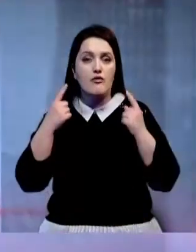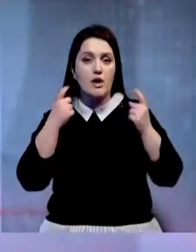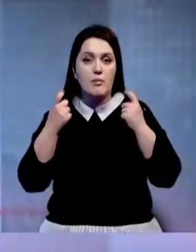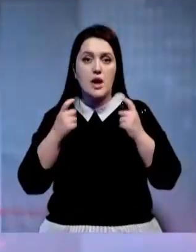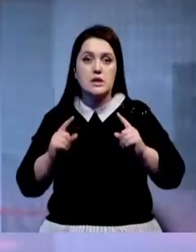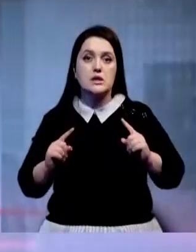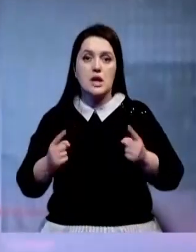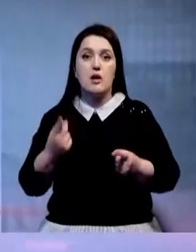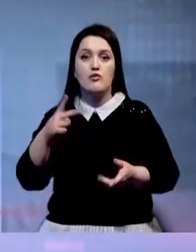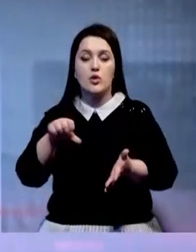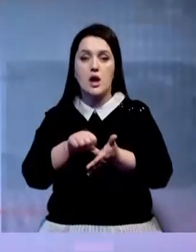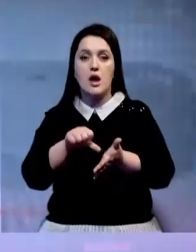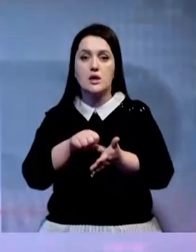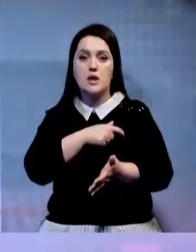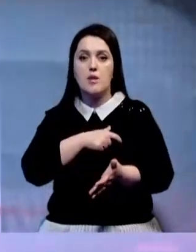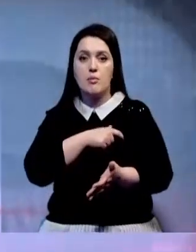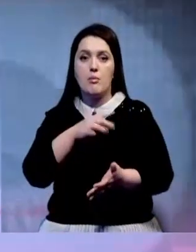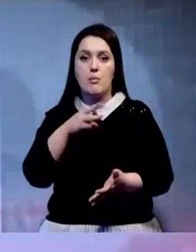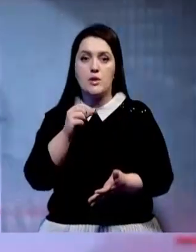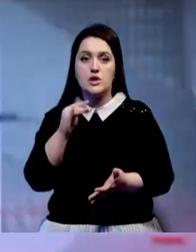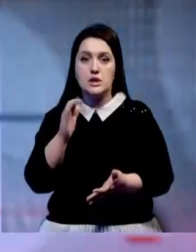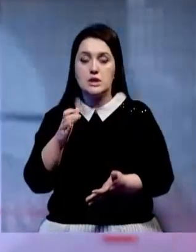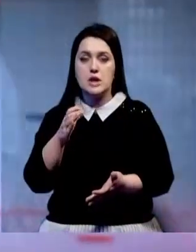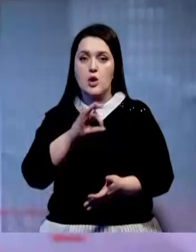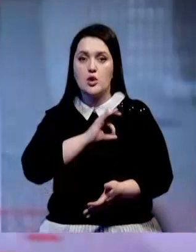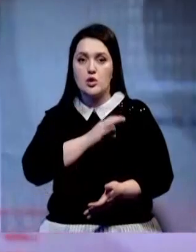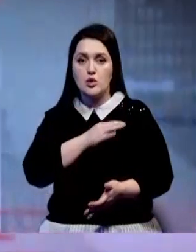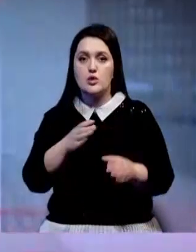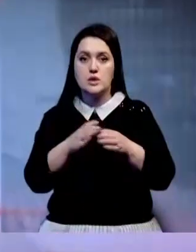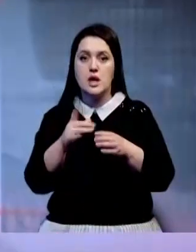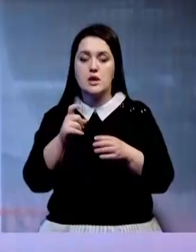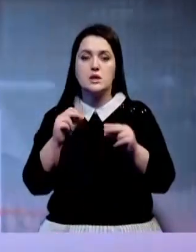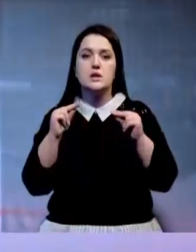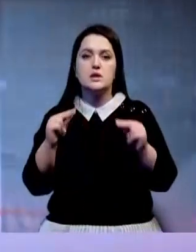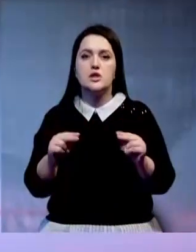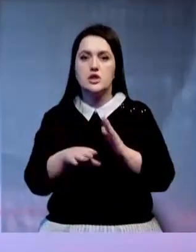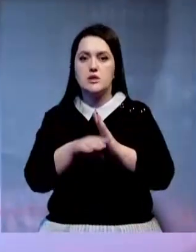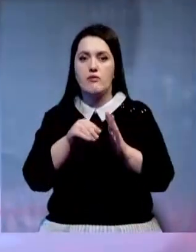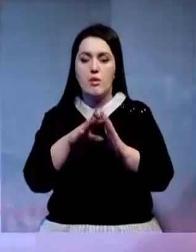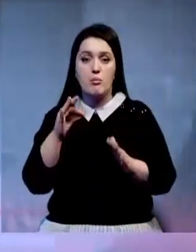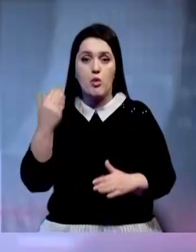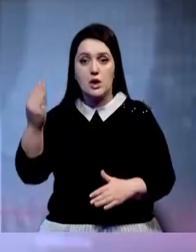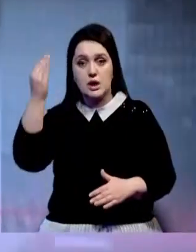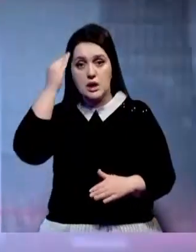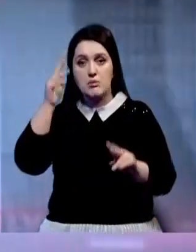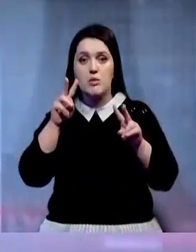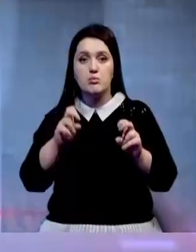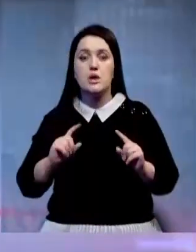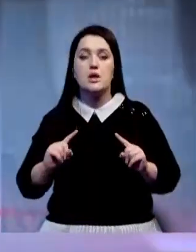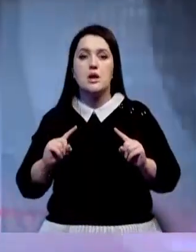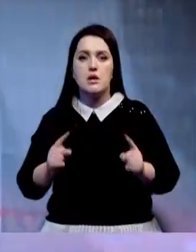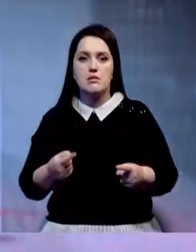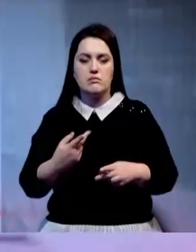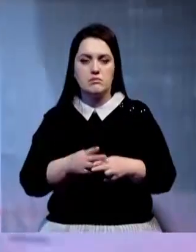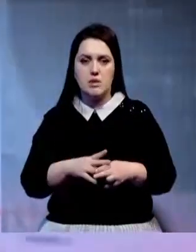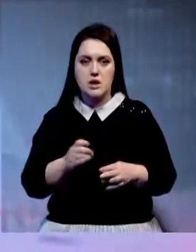Информацию о задержании двух кандидатов в депутаты Мажилиса прокомментировали юристы штаба за честные выборы. По их мнению,